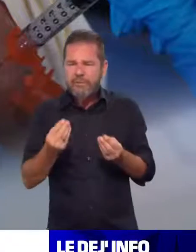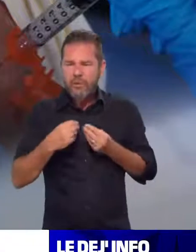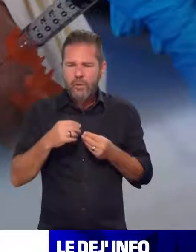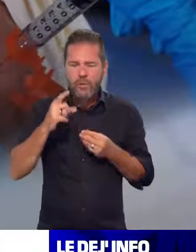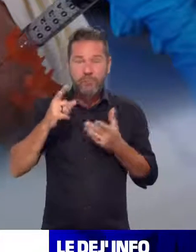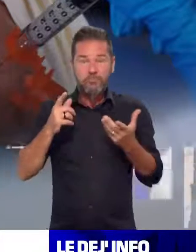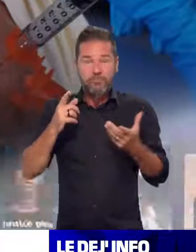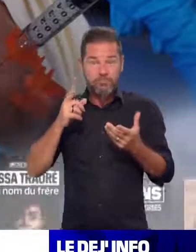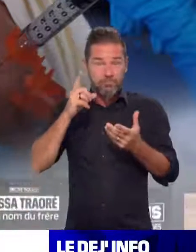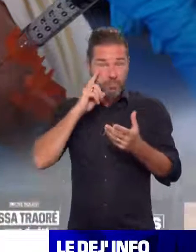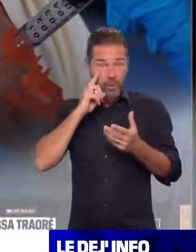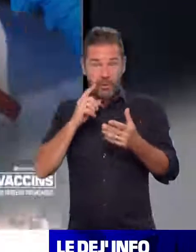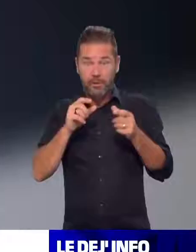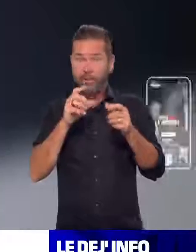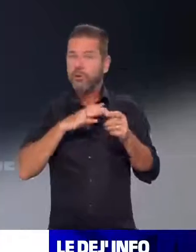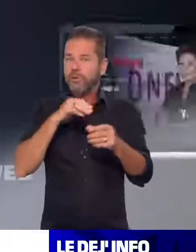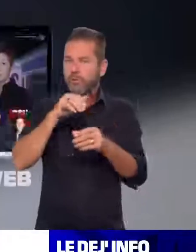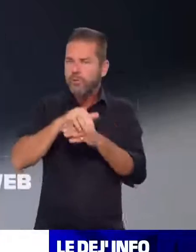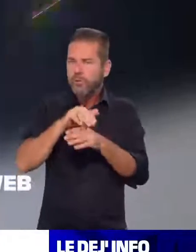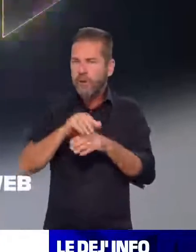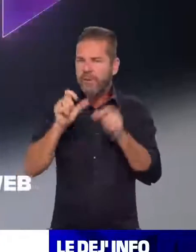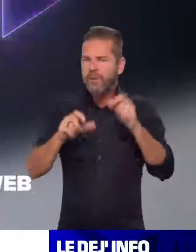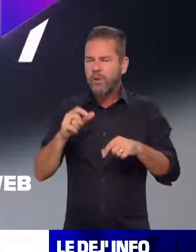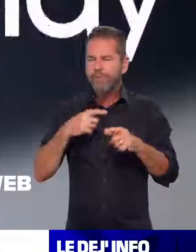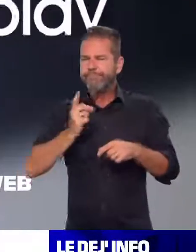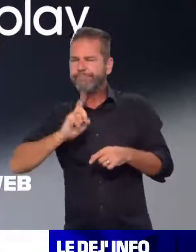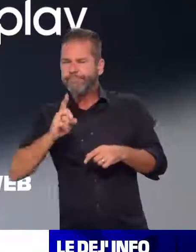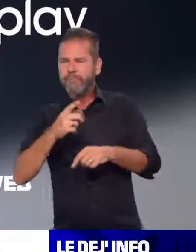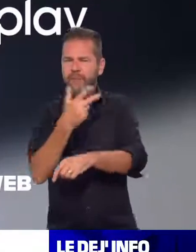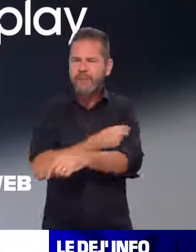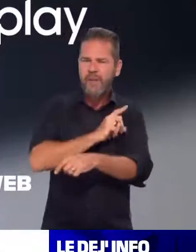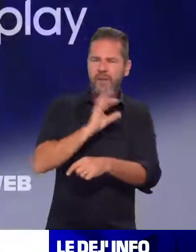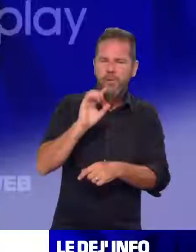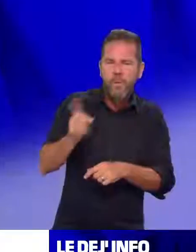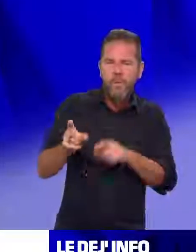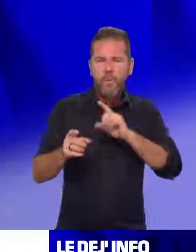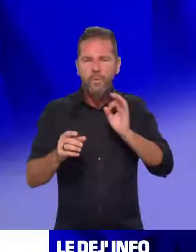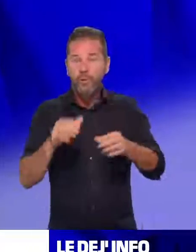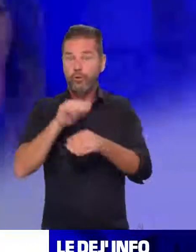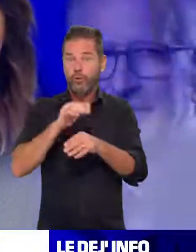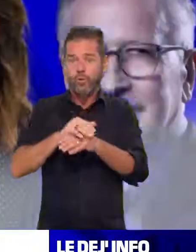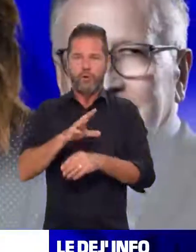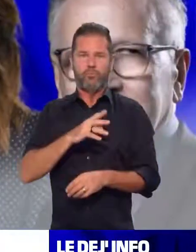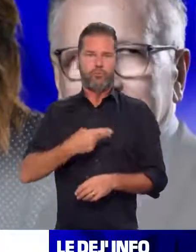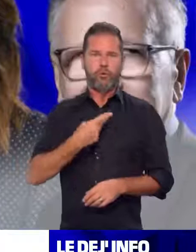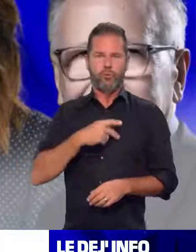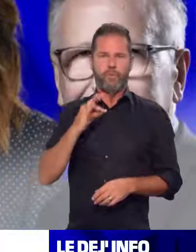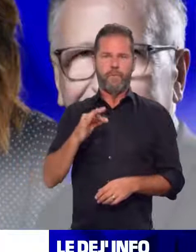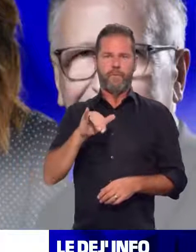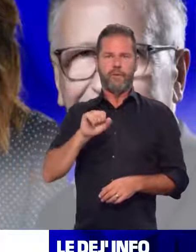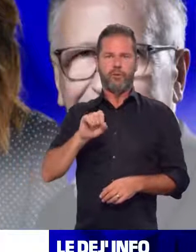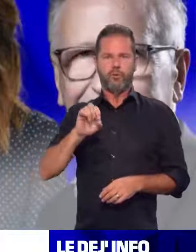de se faire vacciner? Rendez-vous ce soir à 21 h. Le professeur Fischer, le président du Conseil d'orientation de la stratégie vaccinale,